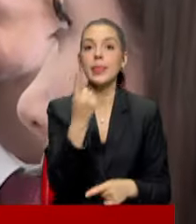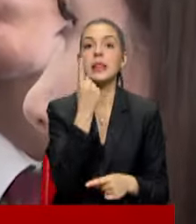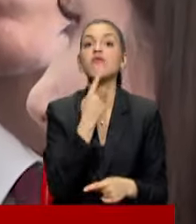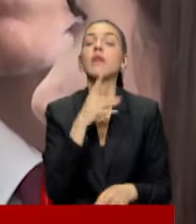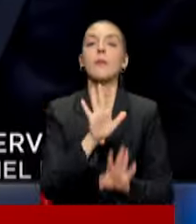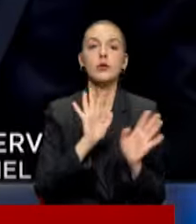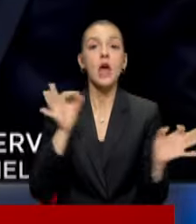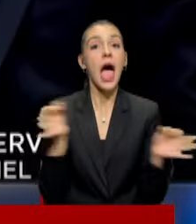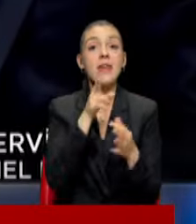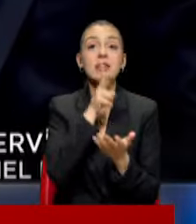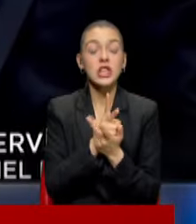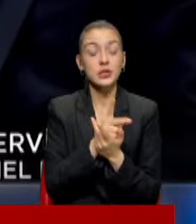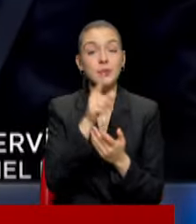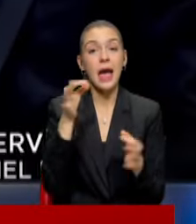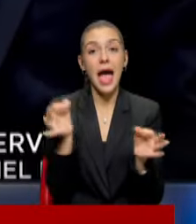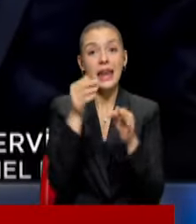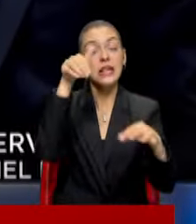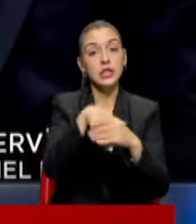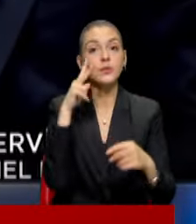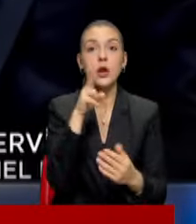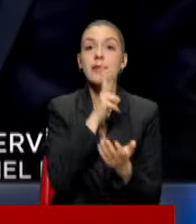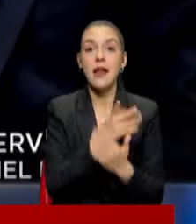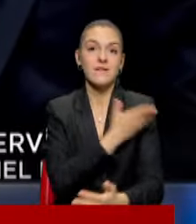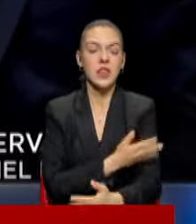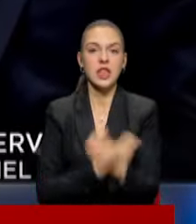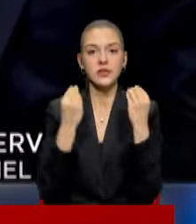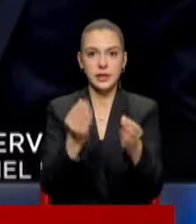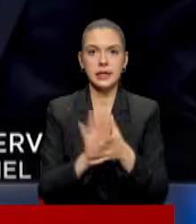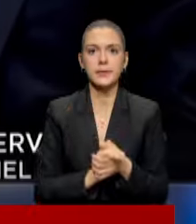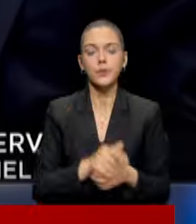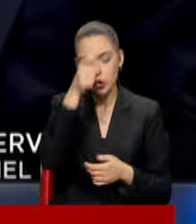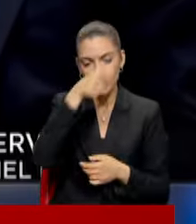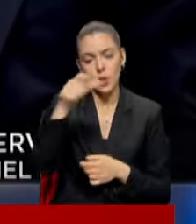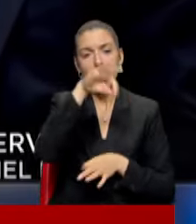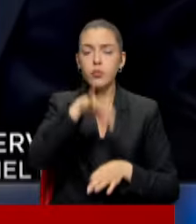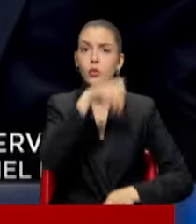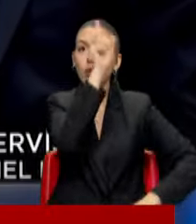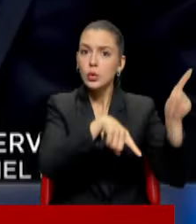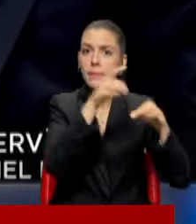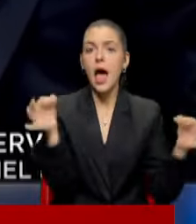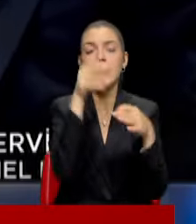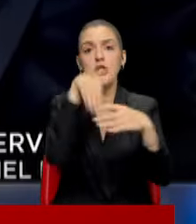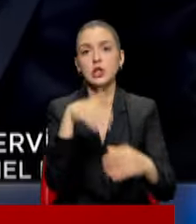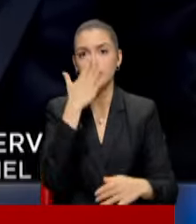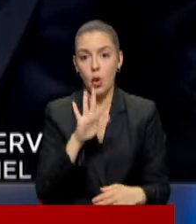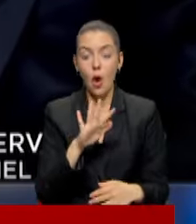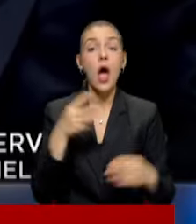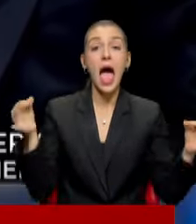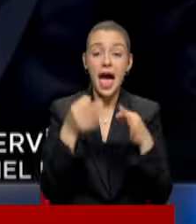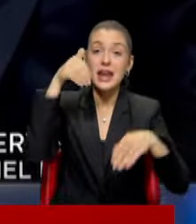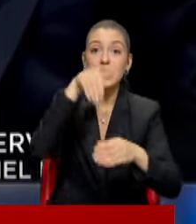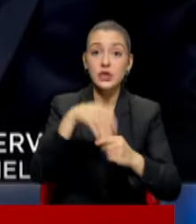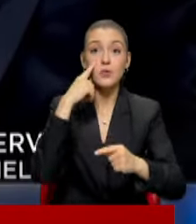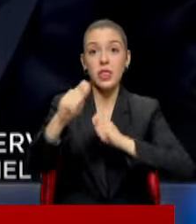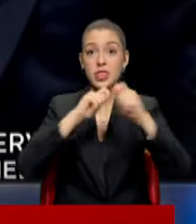kararını millet verir Türkiye'nin gündeminde bugün erken seçim yok Erken seçim de olabilir tartışmasını yaratmak o